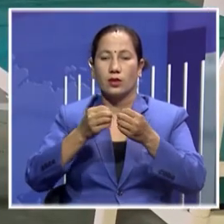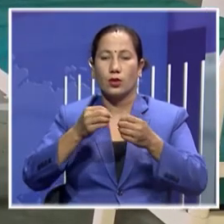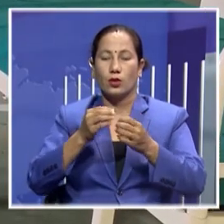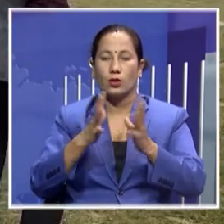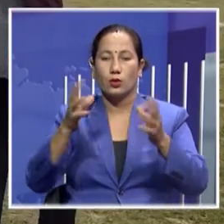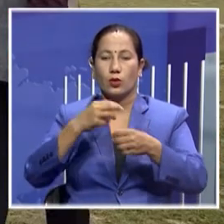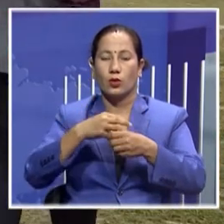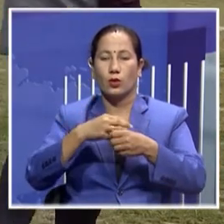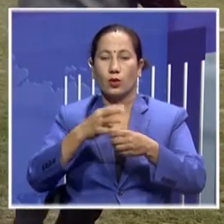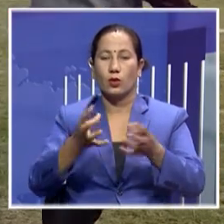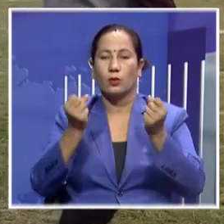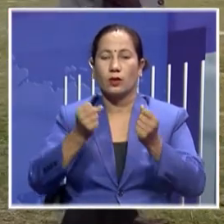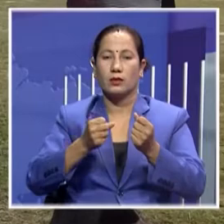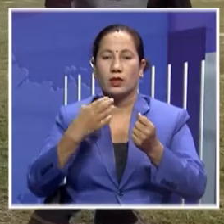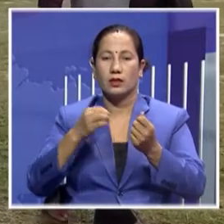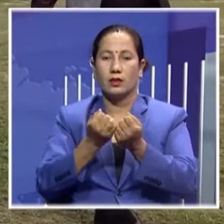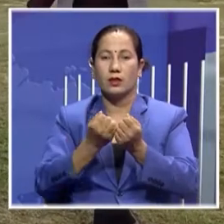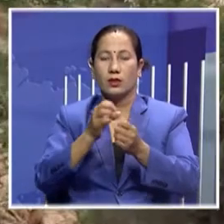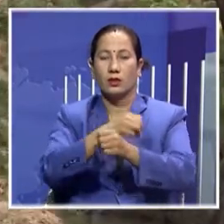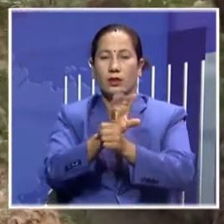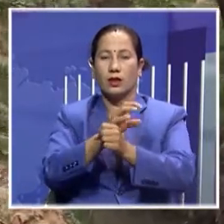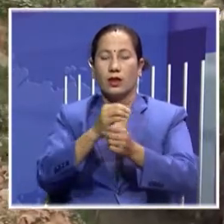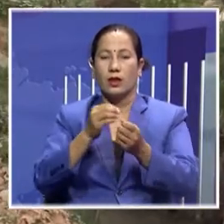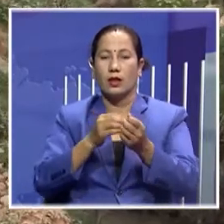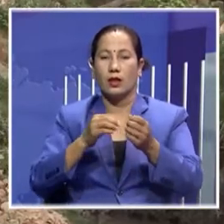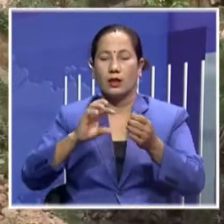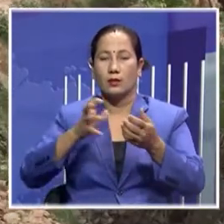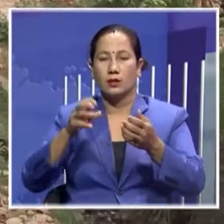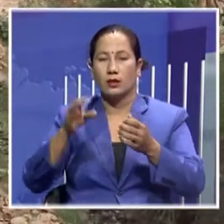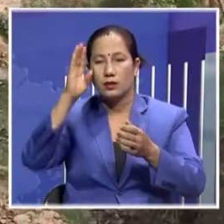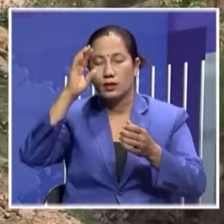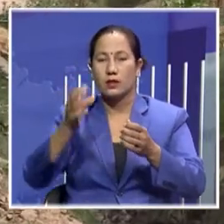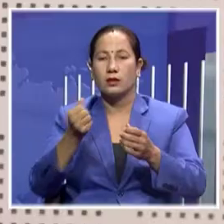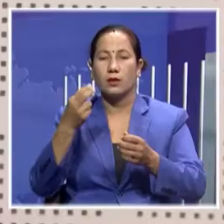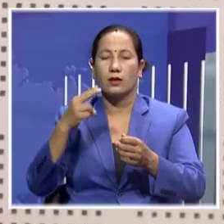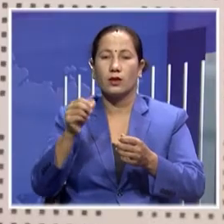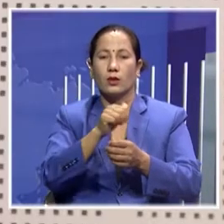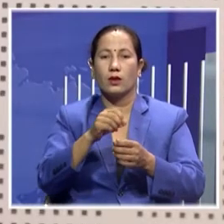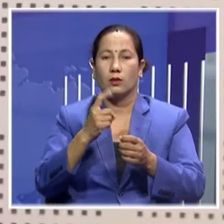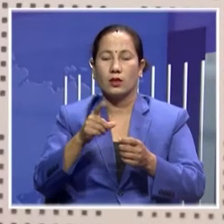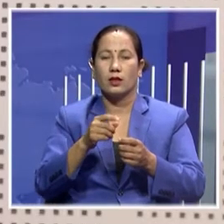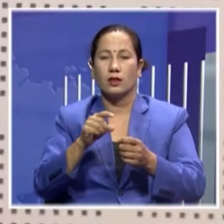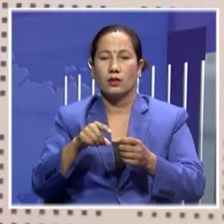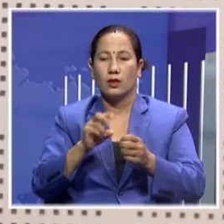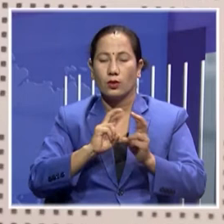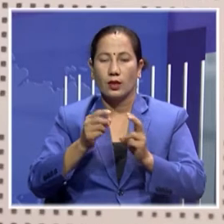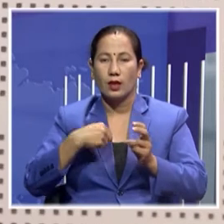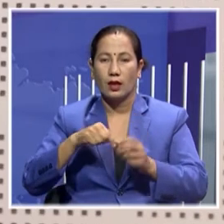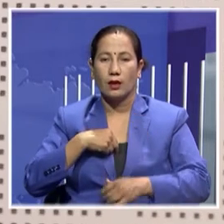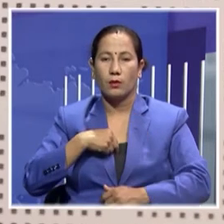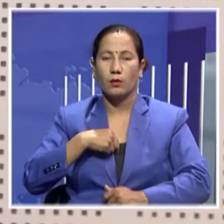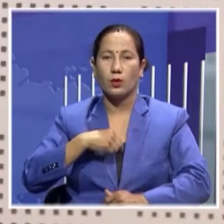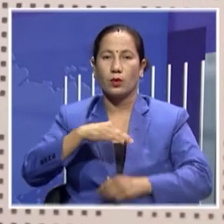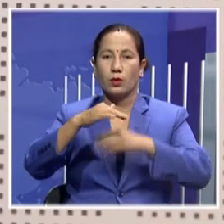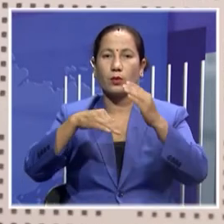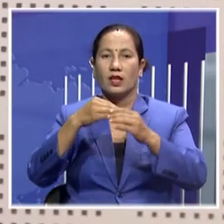गरेको र कोरोना रोकथाम र नियन्त्रणमा पनि प्रदेश सरकार मूलत सफल रहेको उहाँको भनाइ रहेको छ। एउटा कुरा त हाम्रो अब विकासको गति